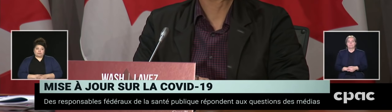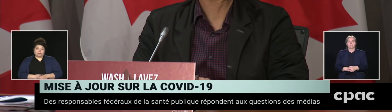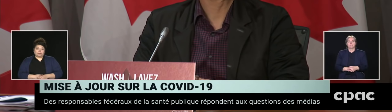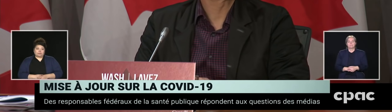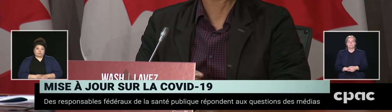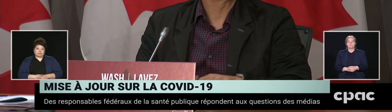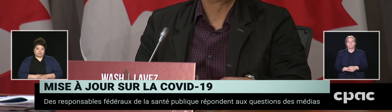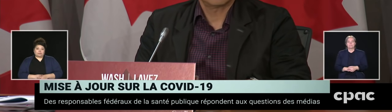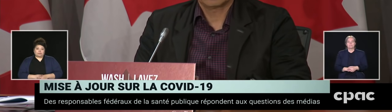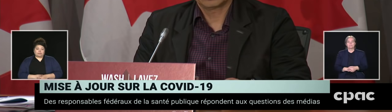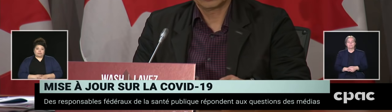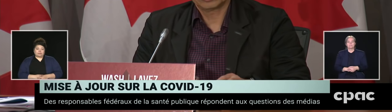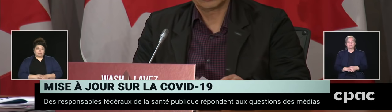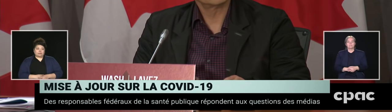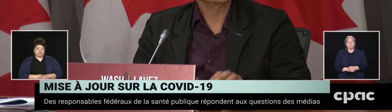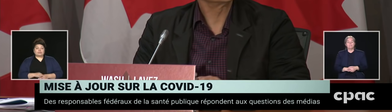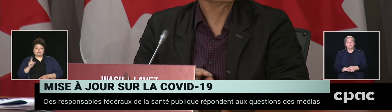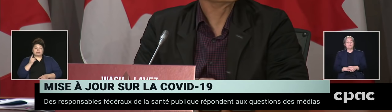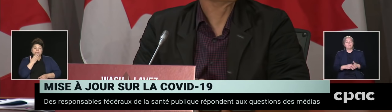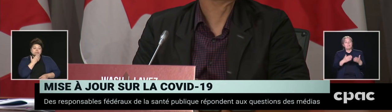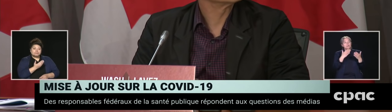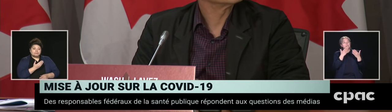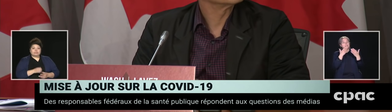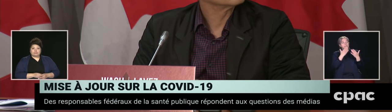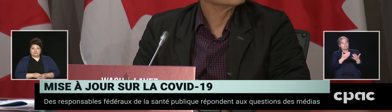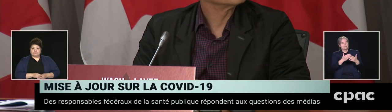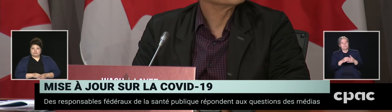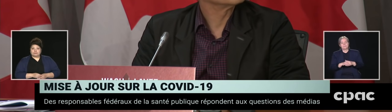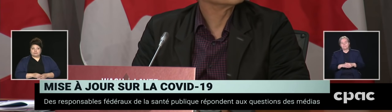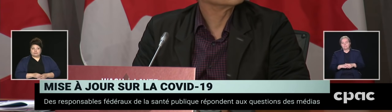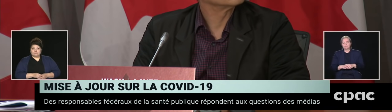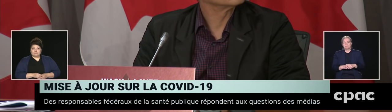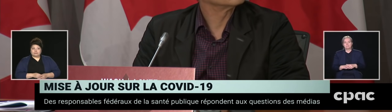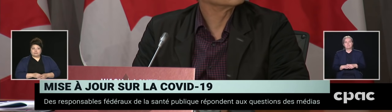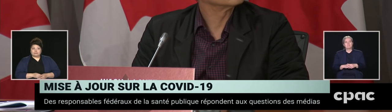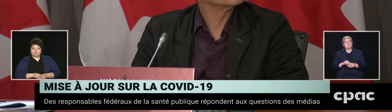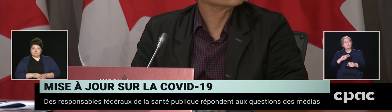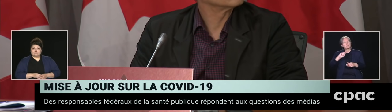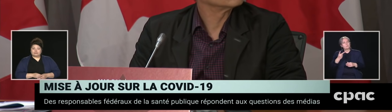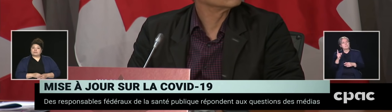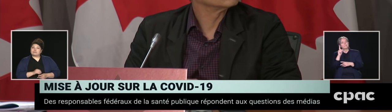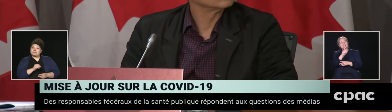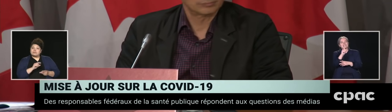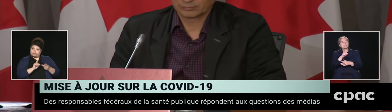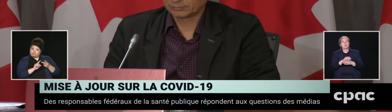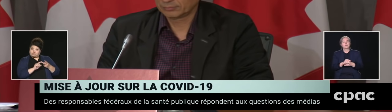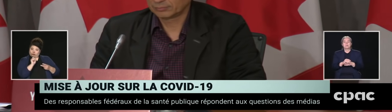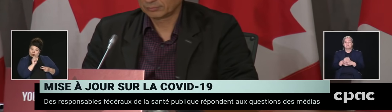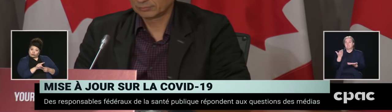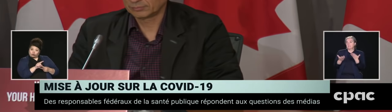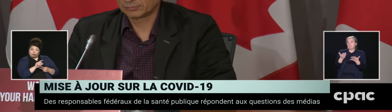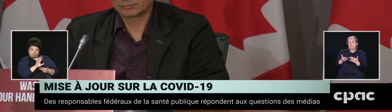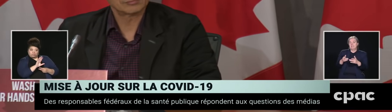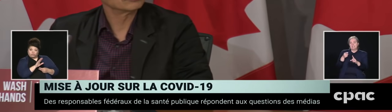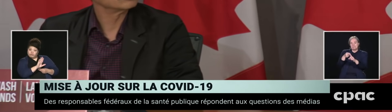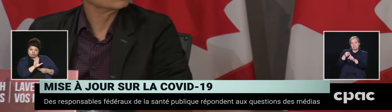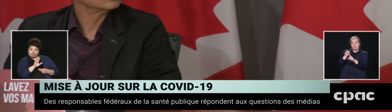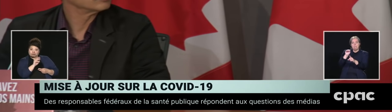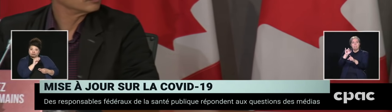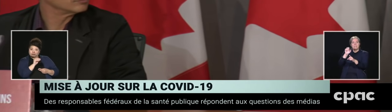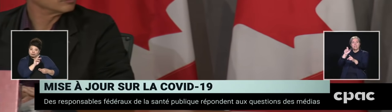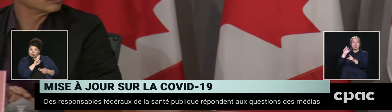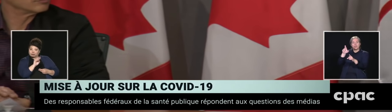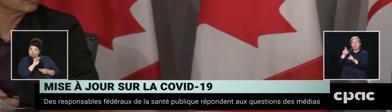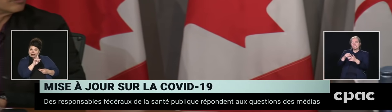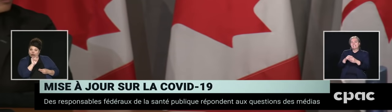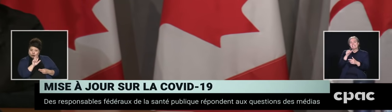Merci beaucoup, Dr. Njoo. Et mon autre question, je ne sais pas si vous pouvez y répondre, M. Miller, peut-être. J'avais demandé hier à Mme